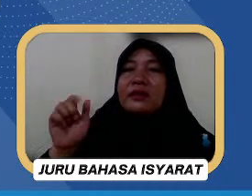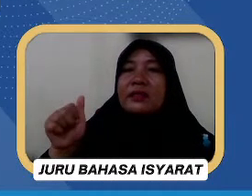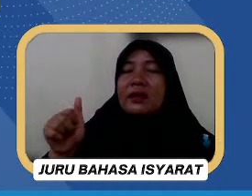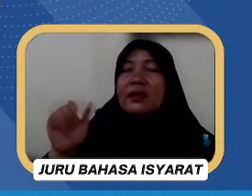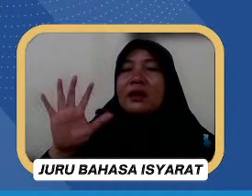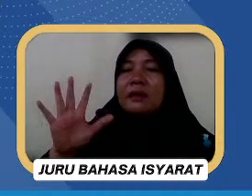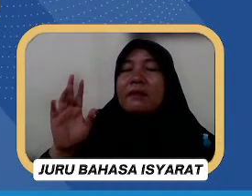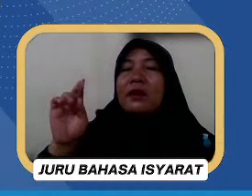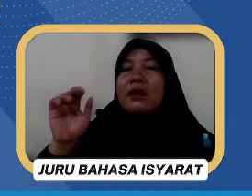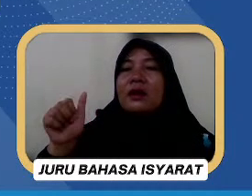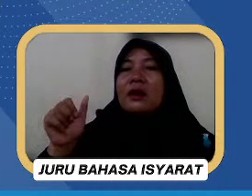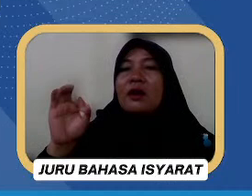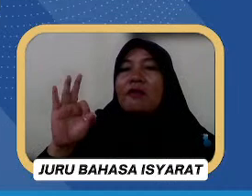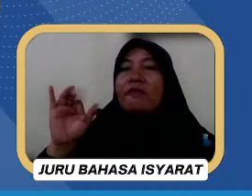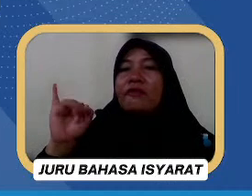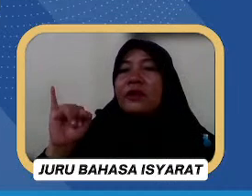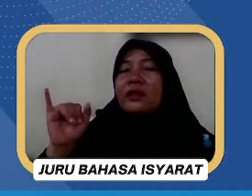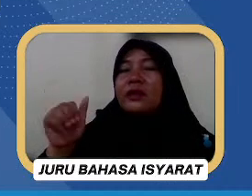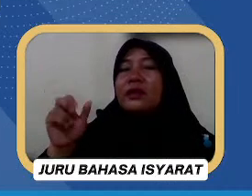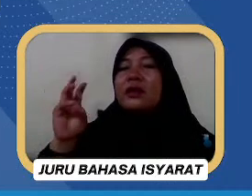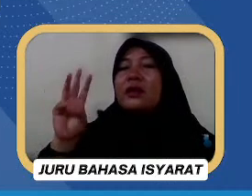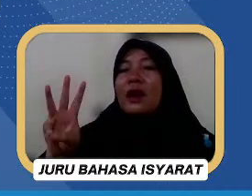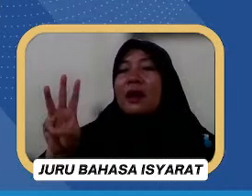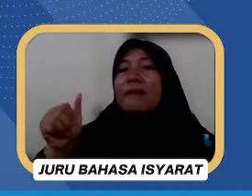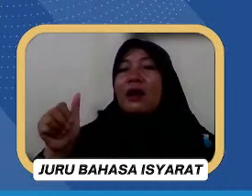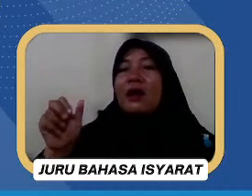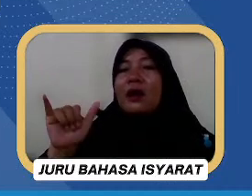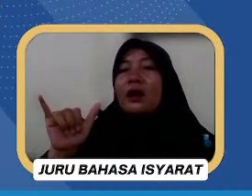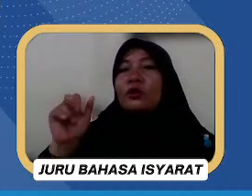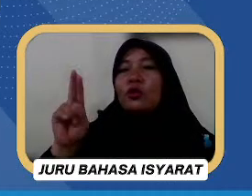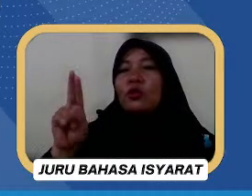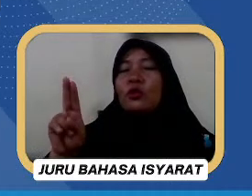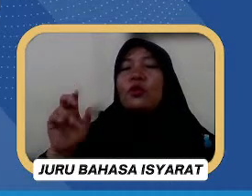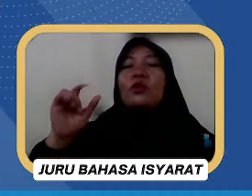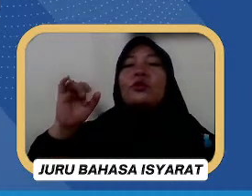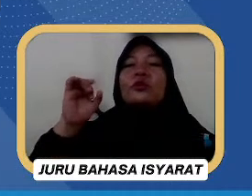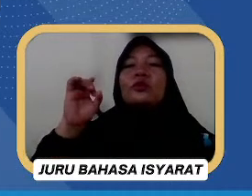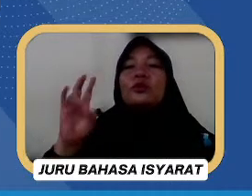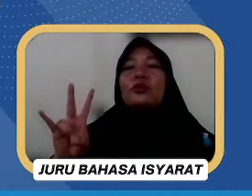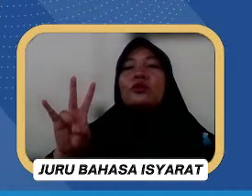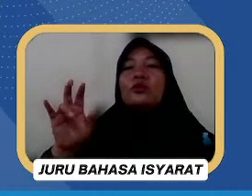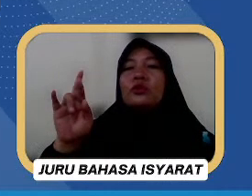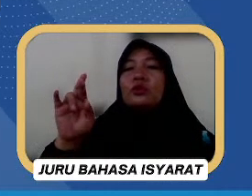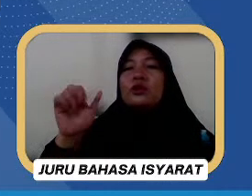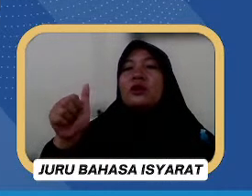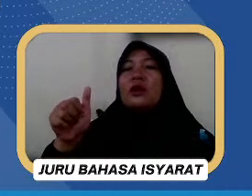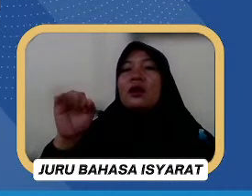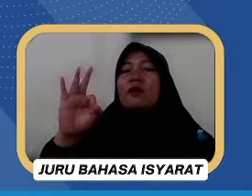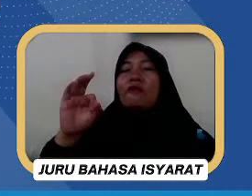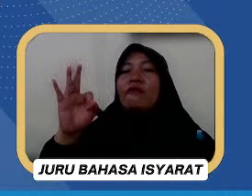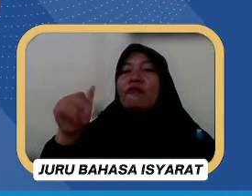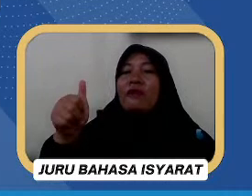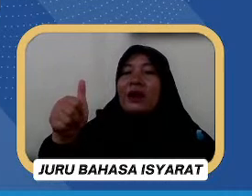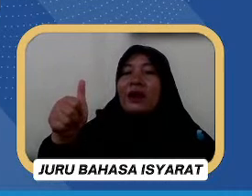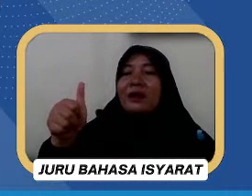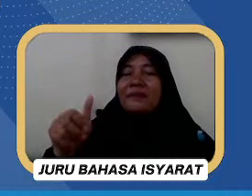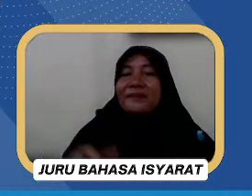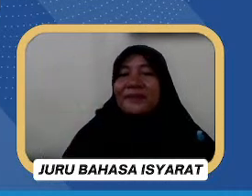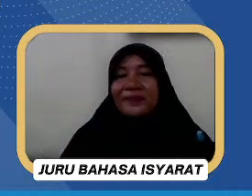Rafa. Boleh untuk Kak Hamdan dan Kak Agnia untuk dinyalakan kameranya terlebih dahulu.